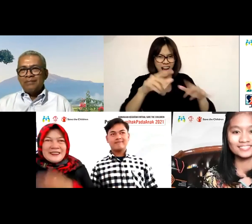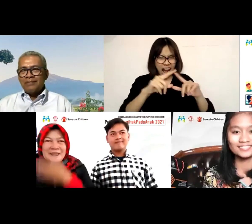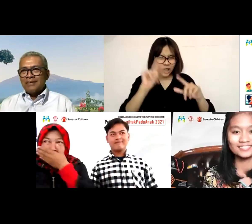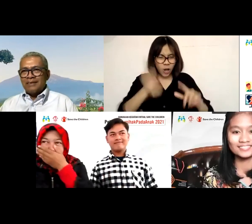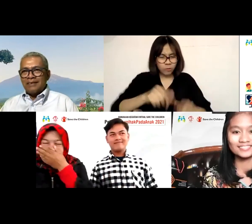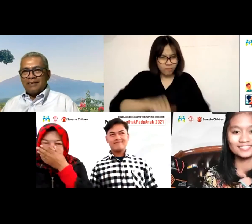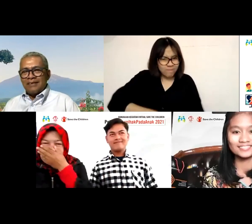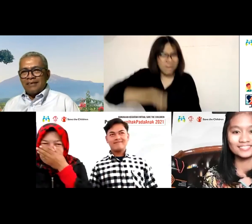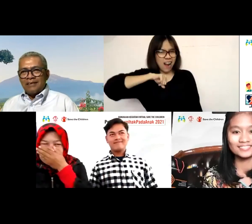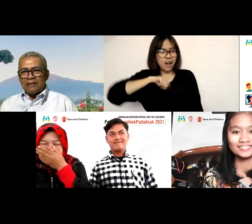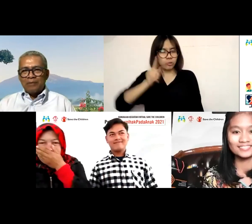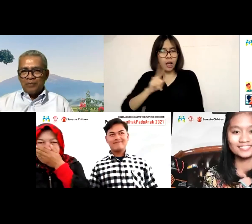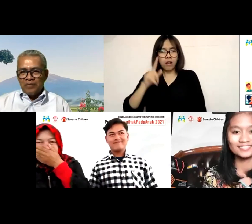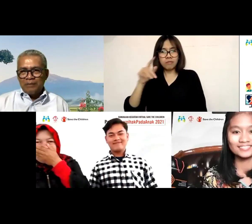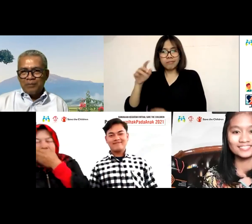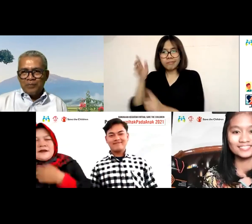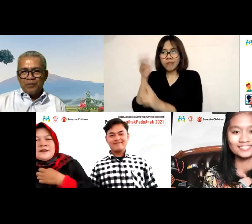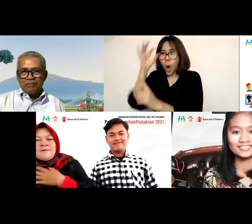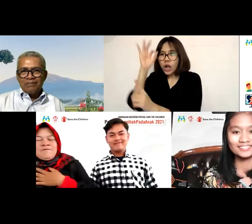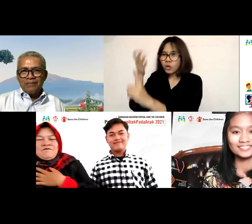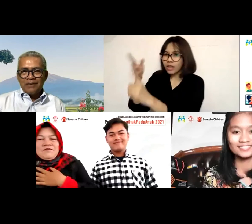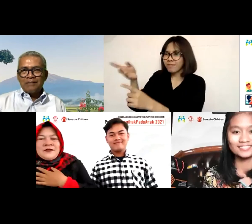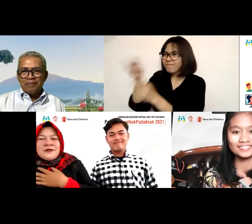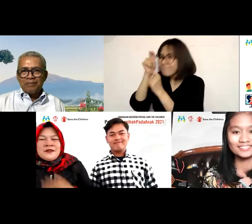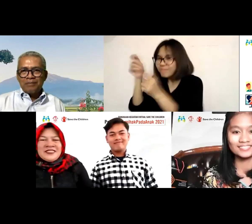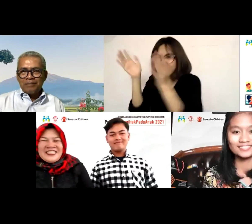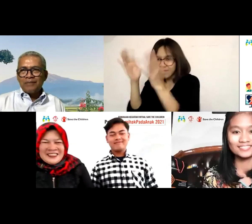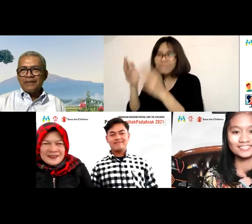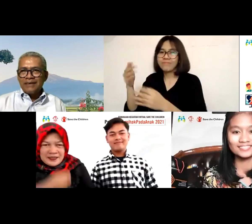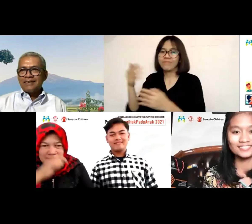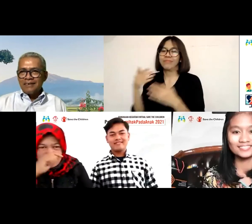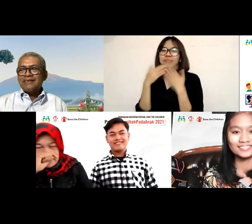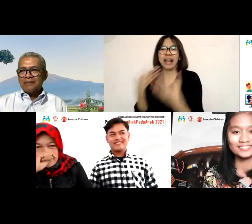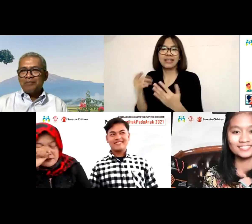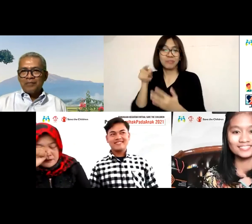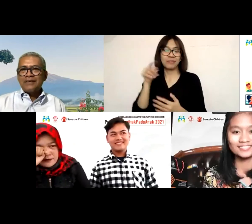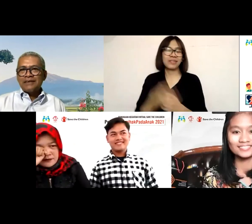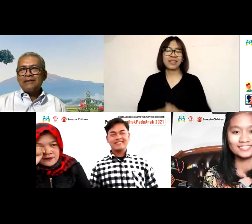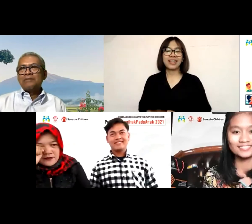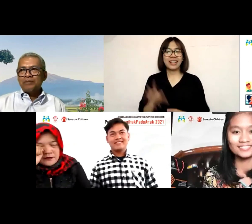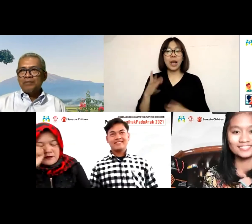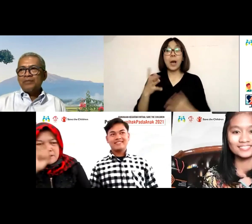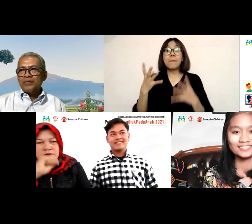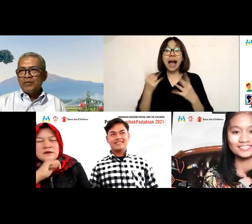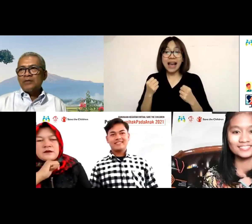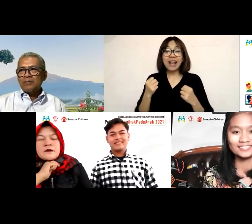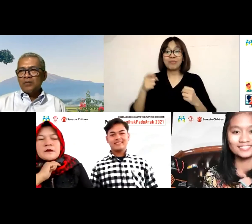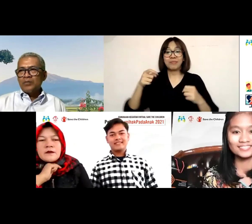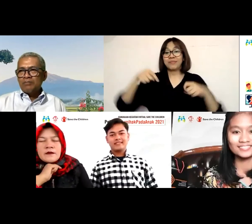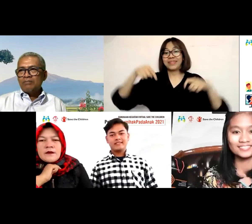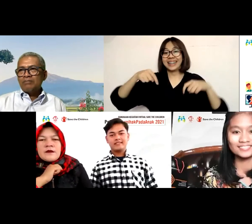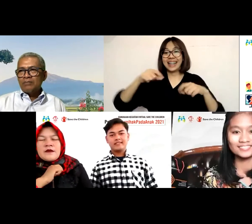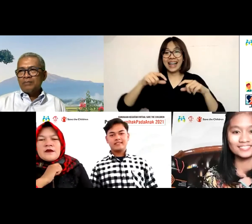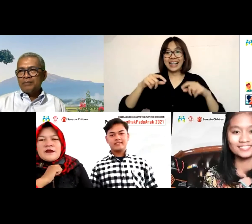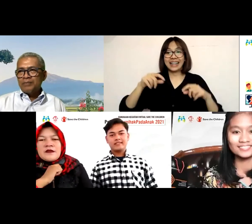Amin, amin, amin, amin, amin. Kita semua berharap itu yang dapat terwujud. Aji yang disampaikan